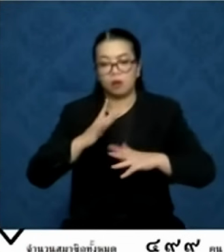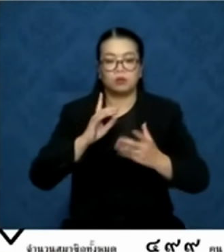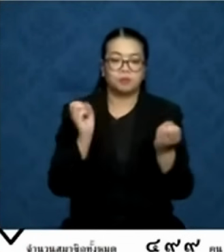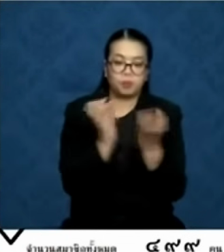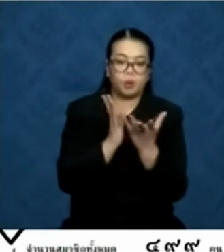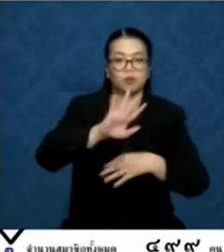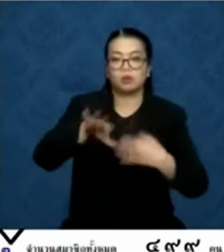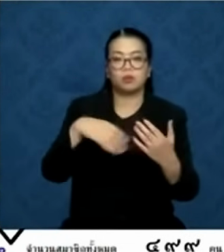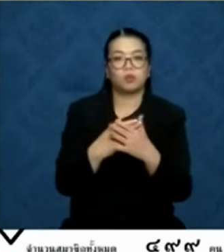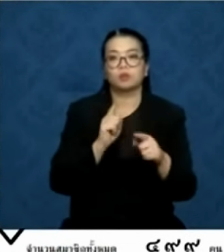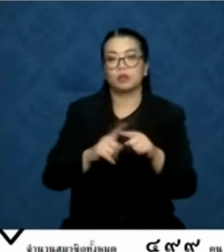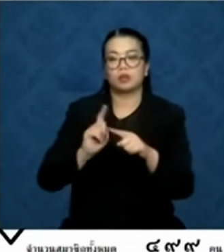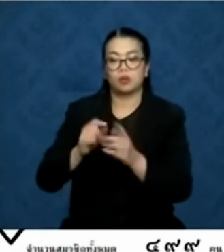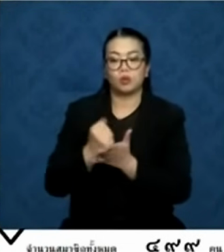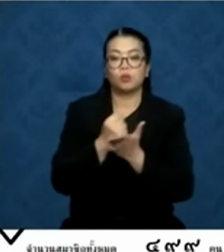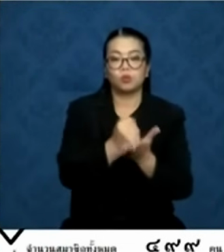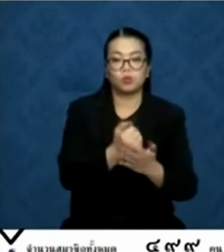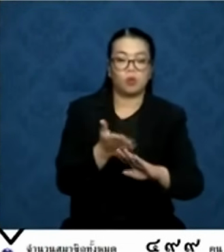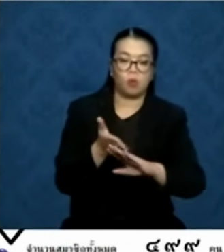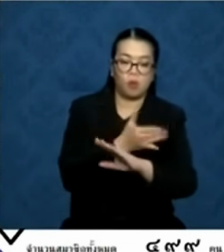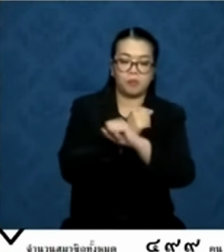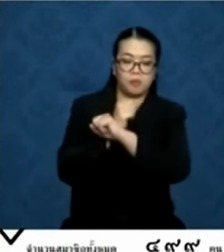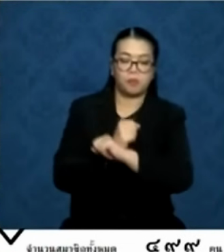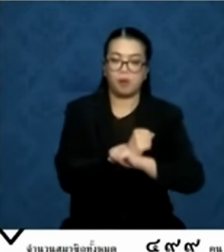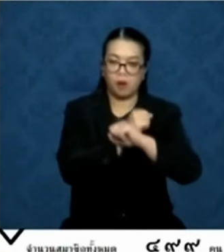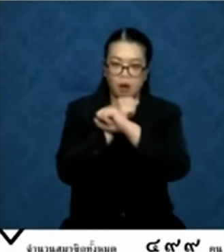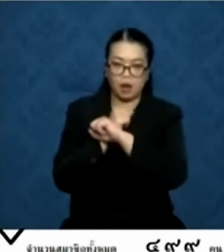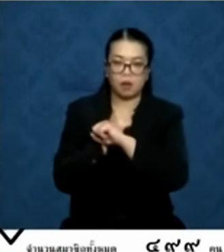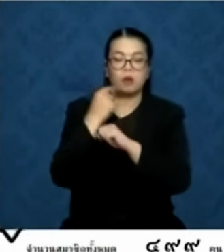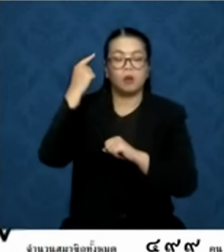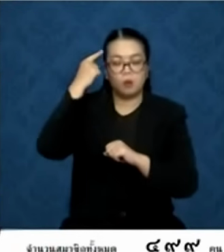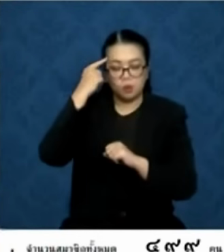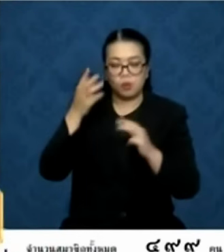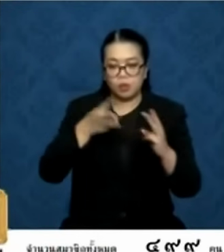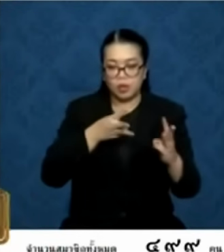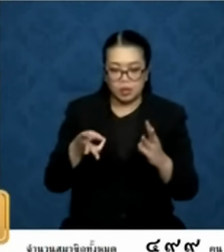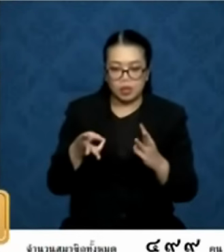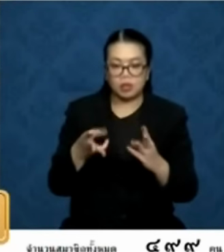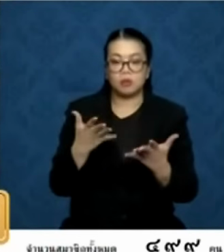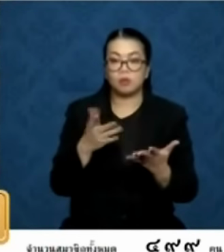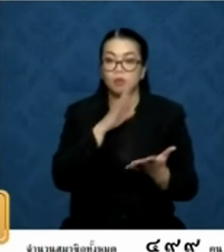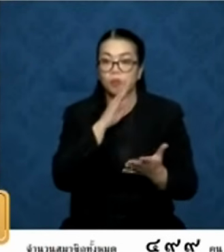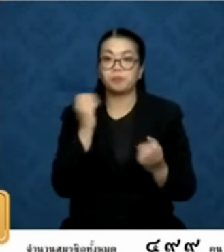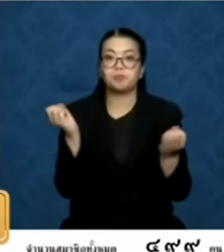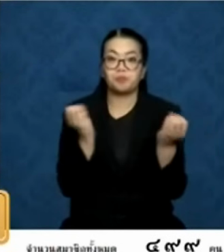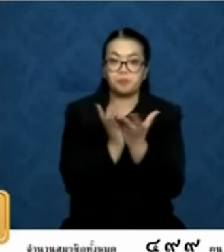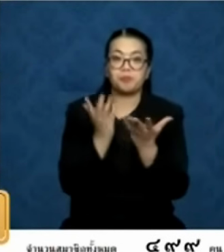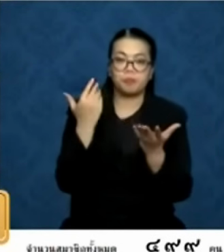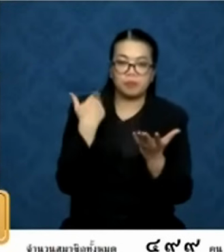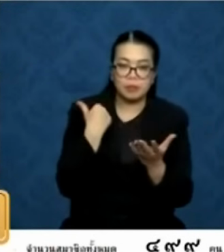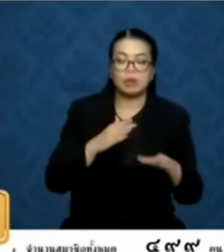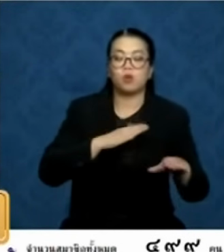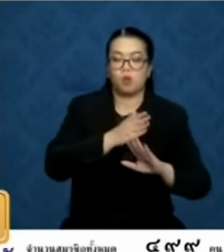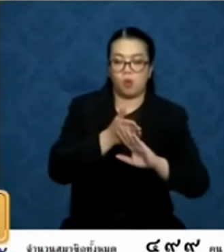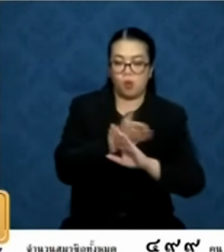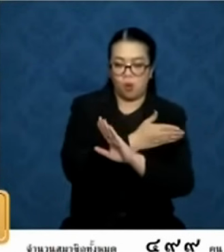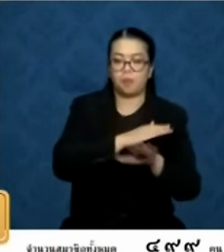รียมความพร้อมในการช่วยเหลือการป้องกันบรรเทาสาธารณภัยและภัยพิบัติให้รับมืออย่างทันท่วงทีพัฒนาระบ